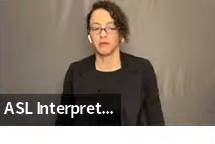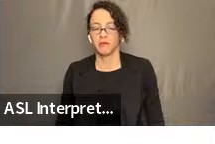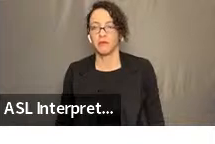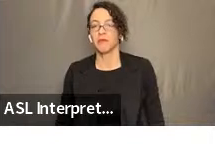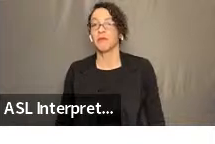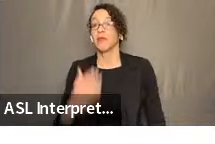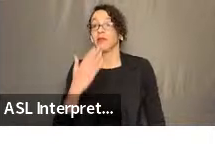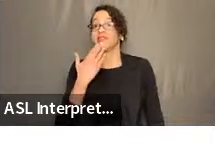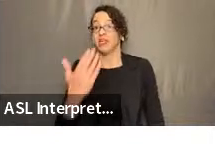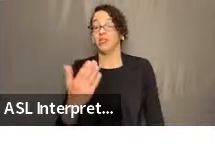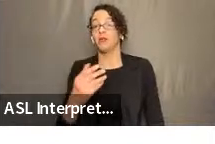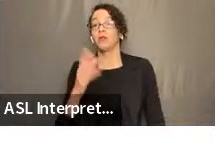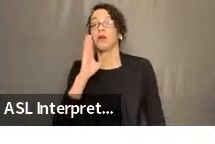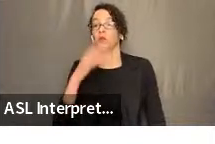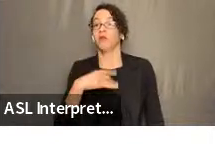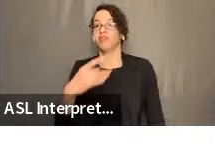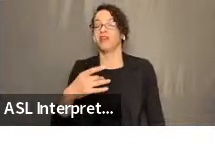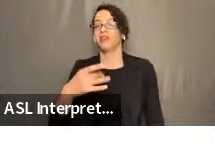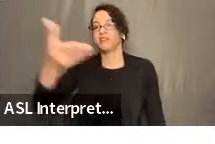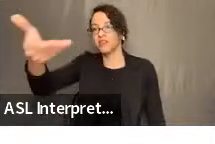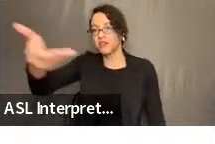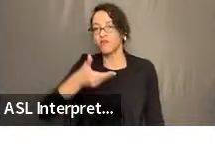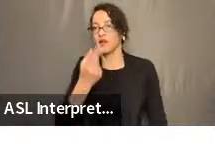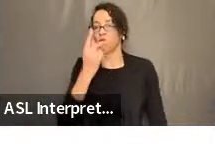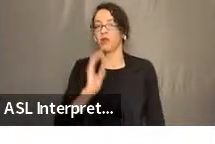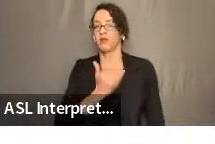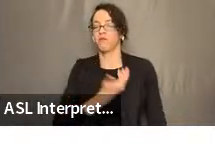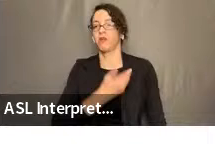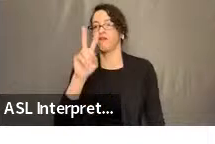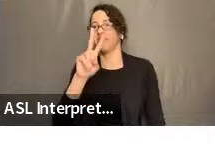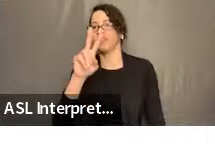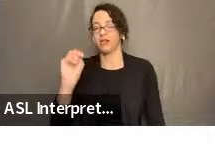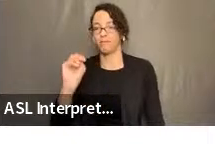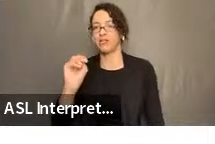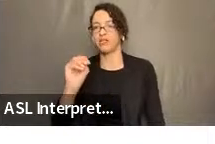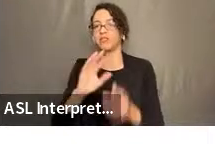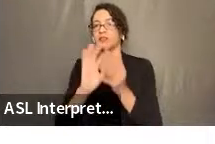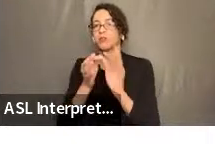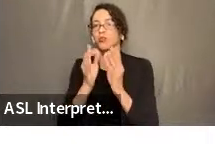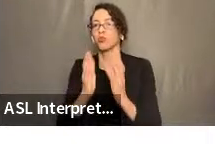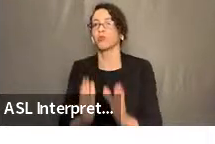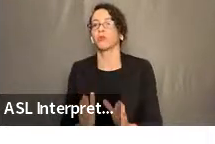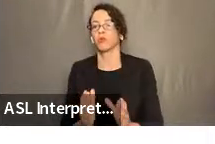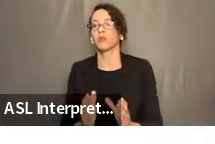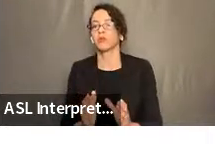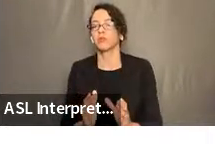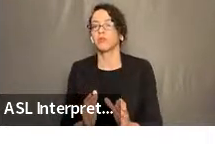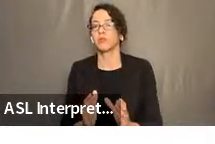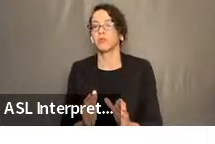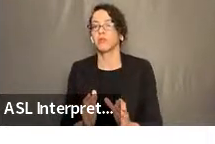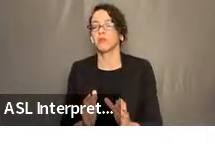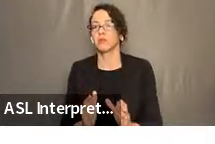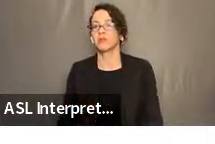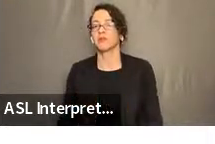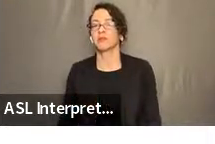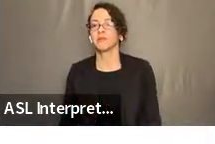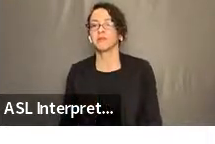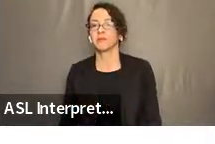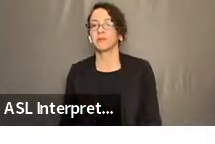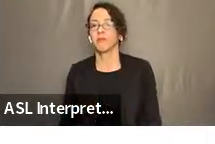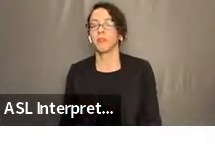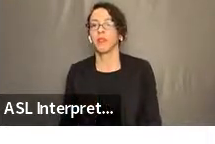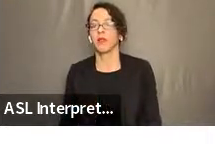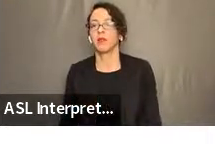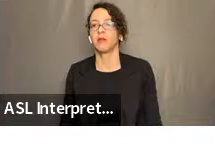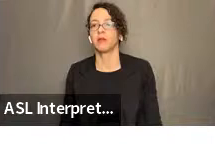Thank you. I would like to invite one of our Vietnamese interpreters. Kính thưa quý vị, những quý vị nào